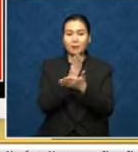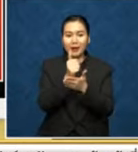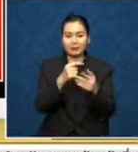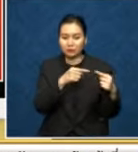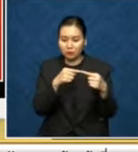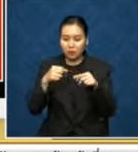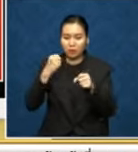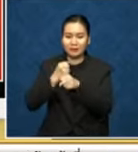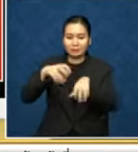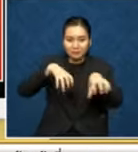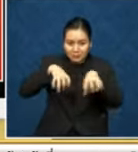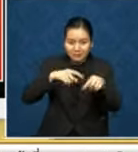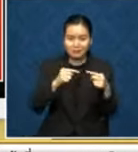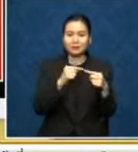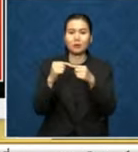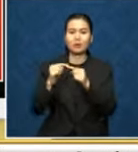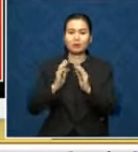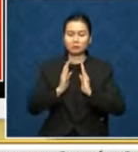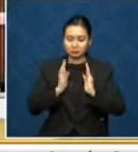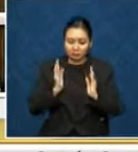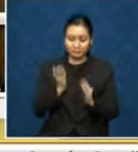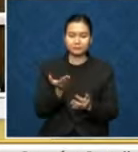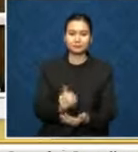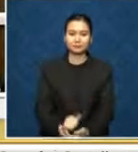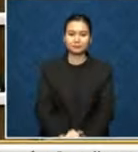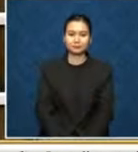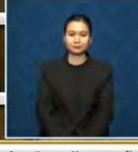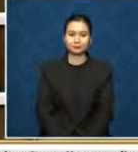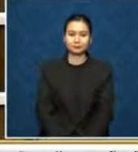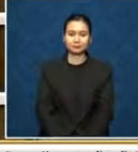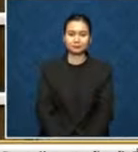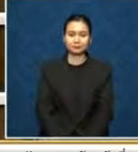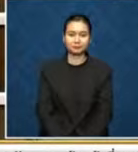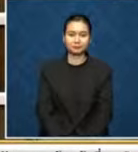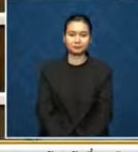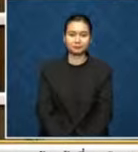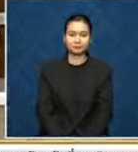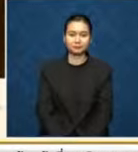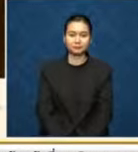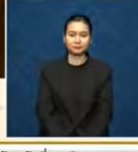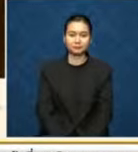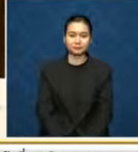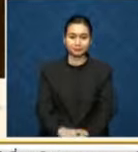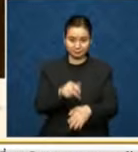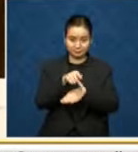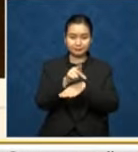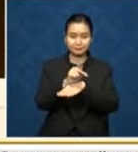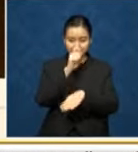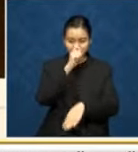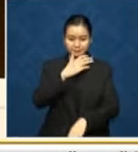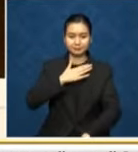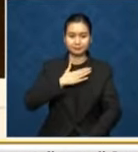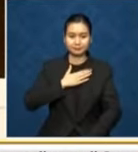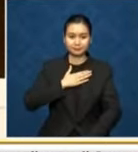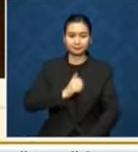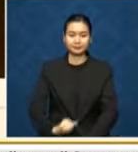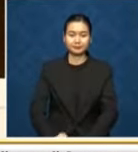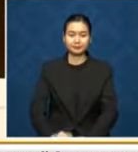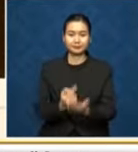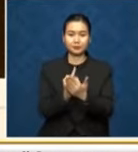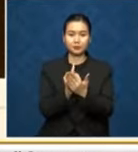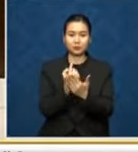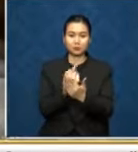ต่อไปกราบขอบคุณมากครับ ขอบคุณครับเชิญท่านพัศรินรามวงศ์ครับ ค่ะเรียนท่านประธานที่เคารพค่ะดิฉันพัศรินดาวงศ์ค่ะผู้